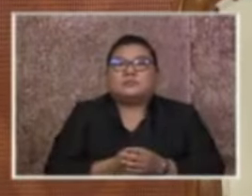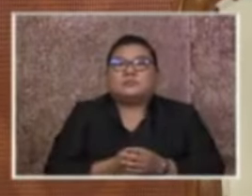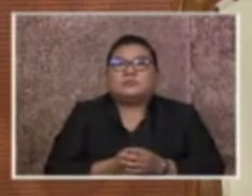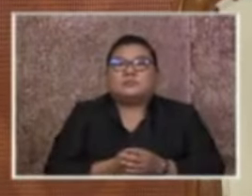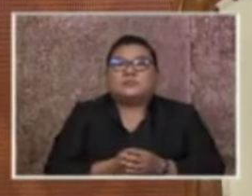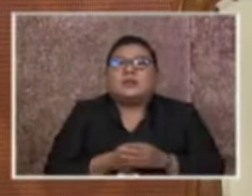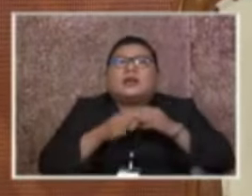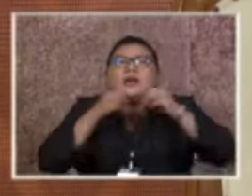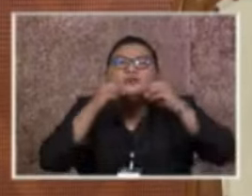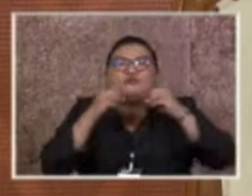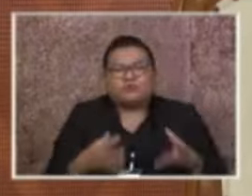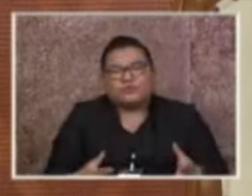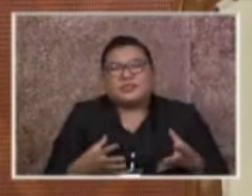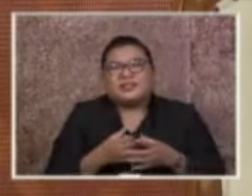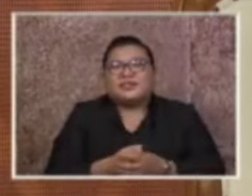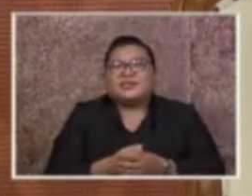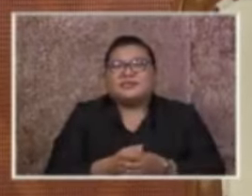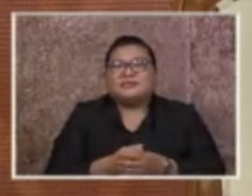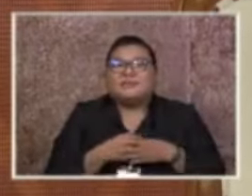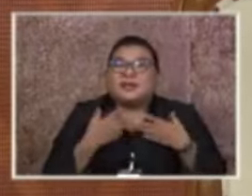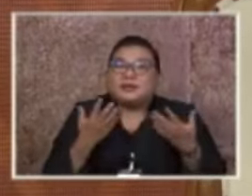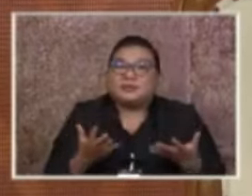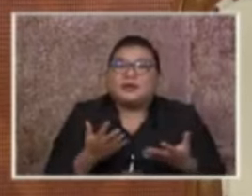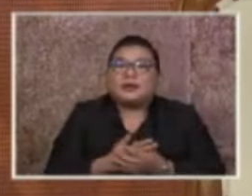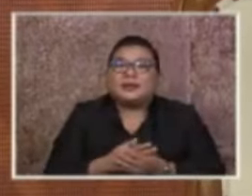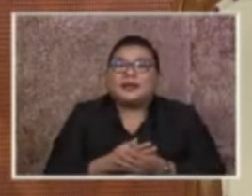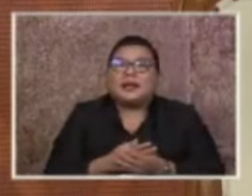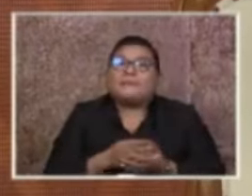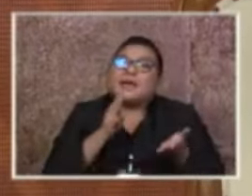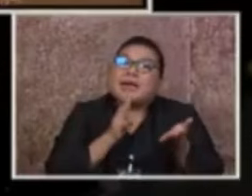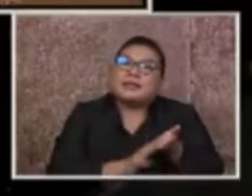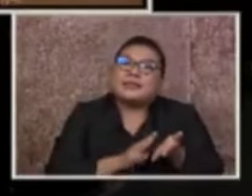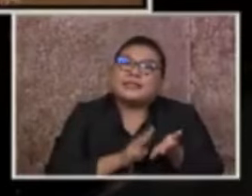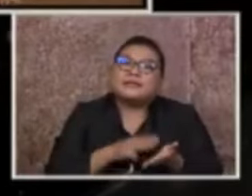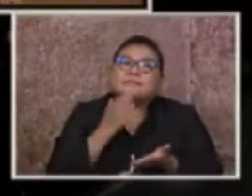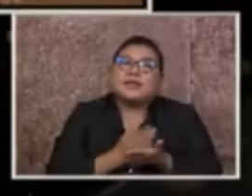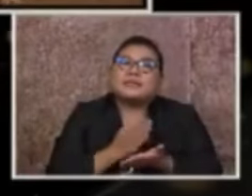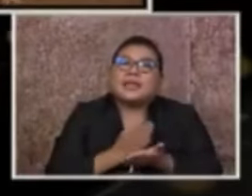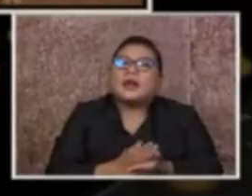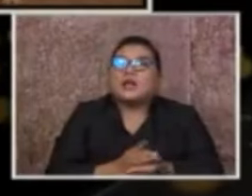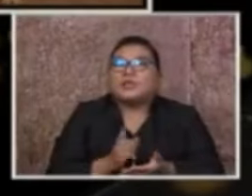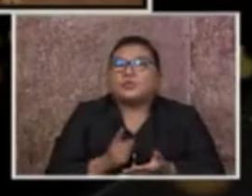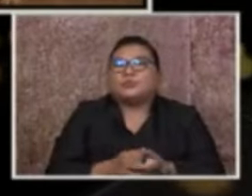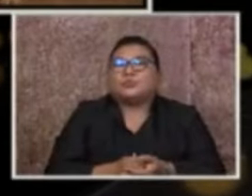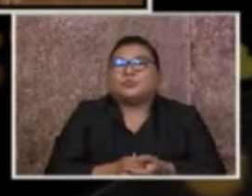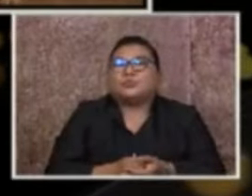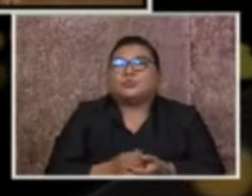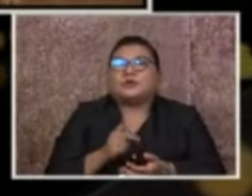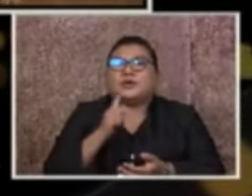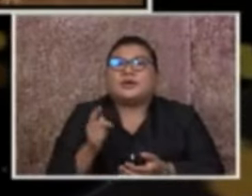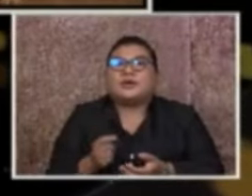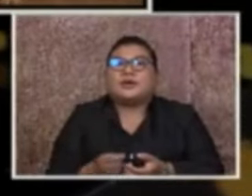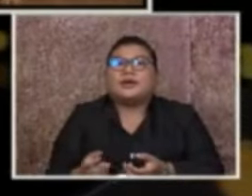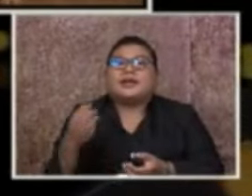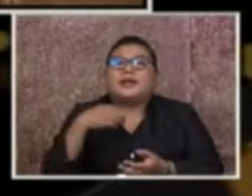benyah sekali ya bagaimana untuk mengatasi itu biar tidak benyah karena hasil daripada Gusti